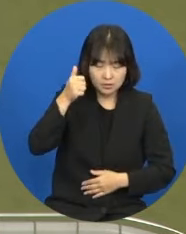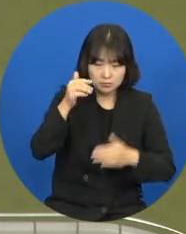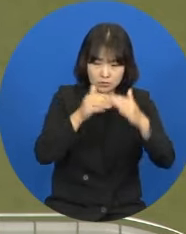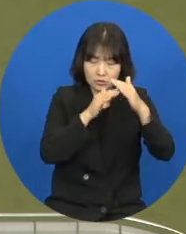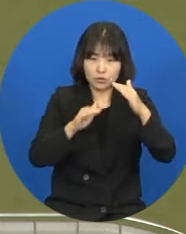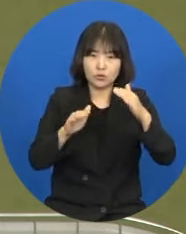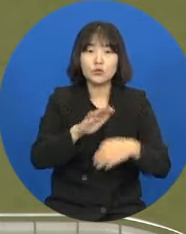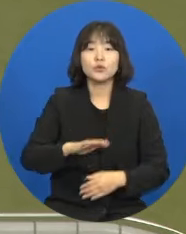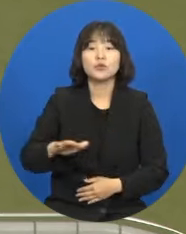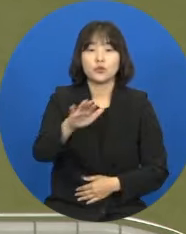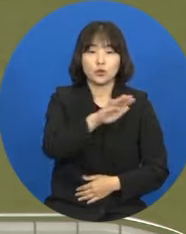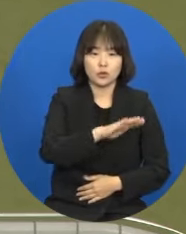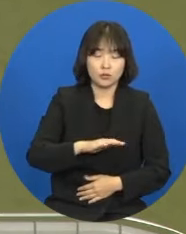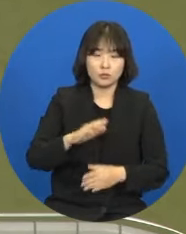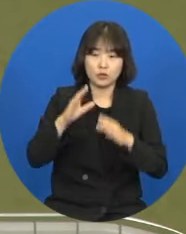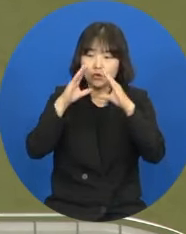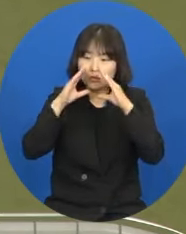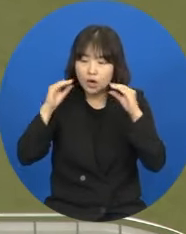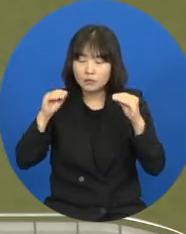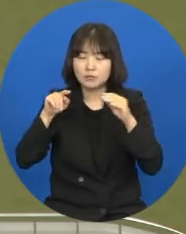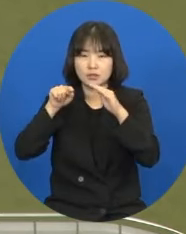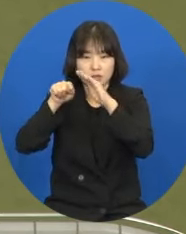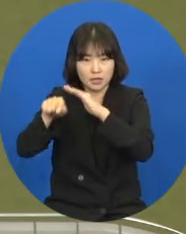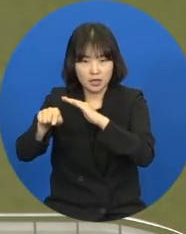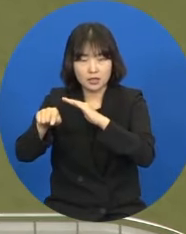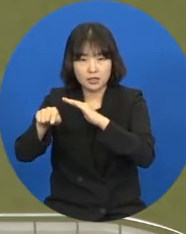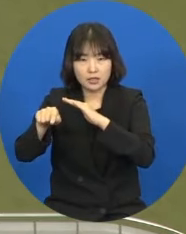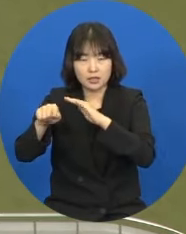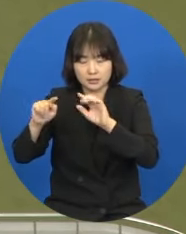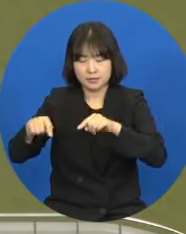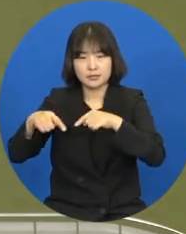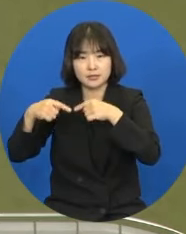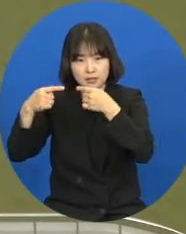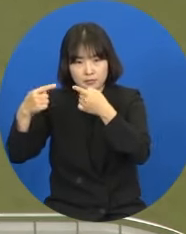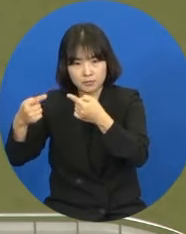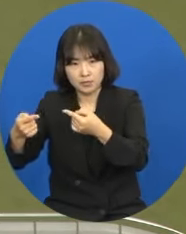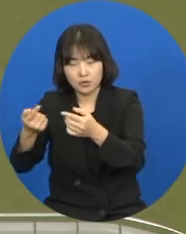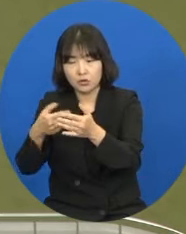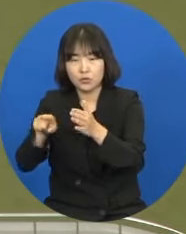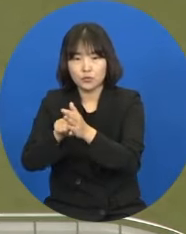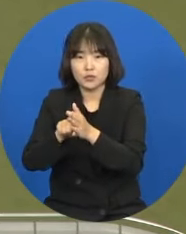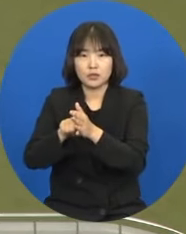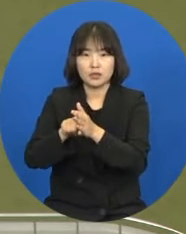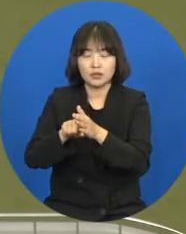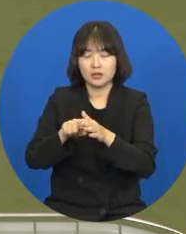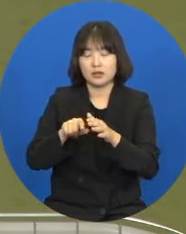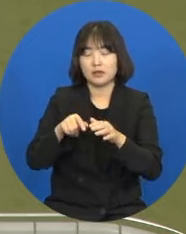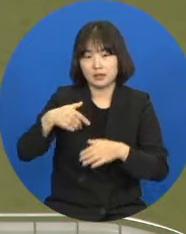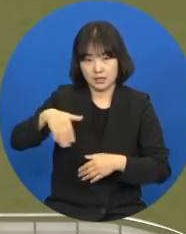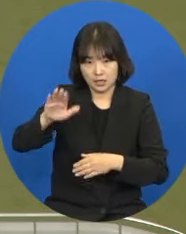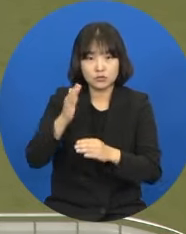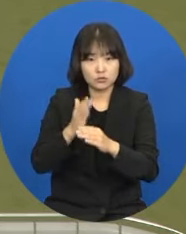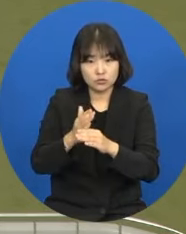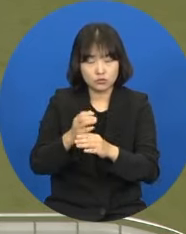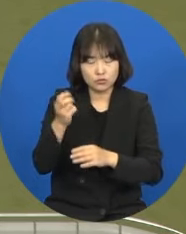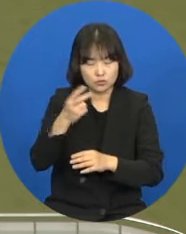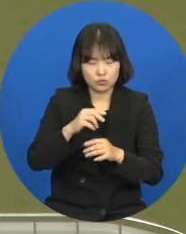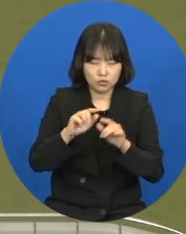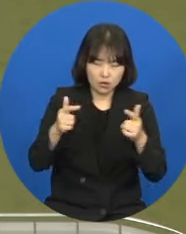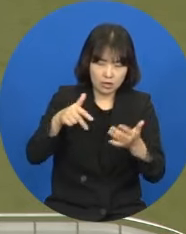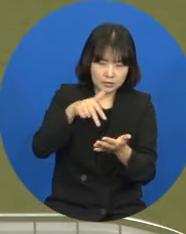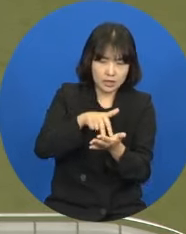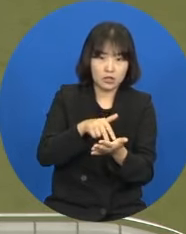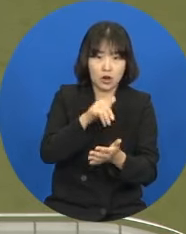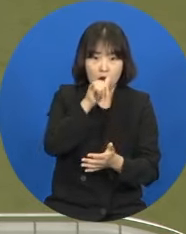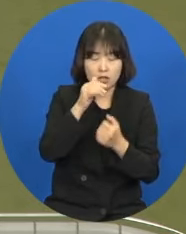성도님들이 광원에 가서 또한 참여하러 가고 있는 걸로 알고 있습니다 그리고 또 여러 가지 사정상 가지 못하는